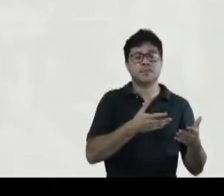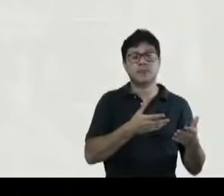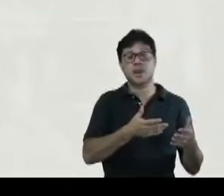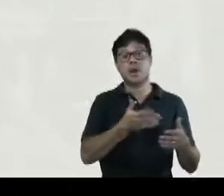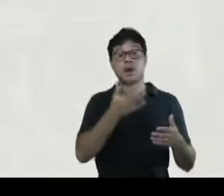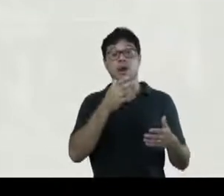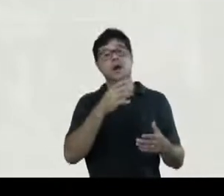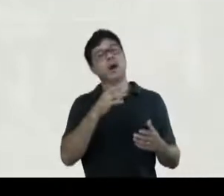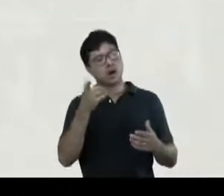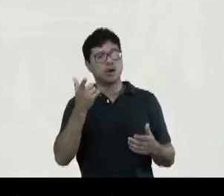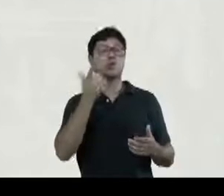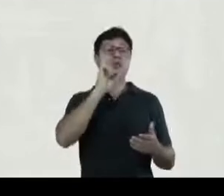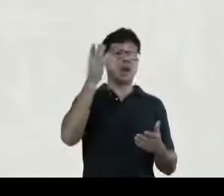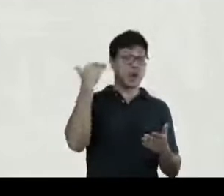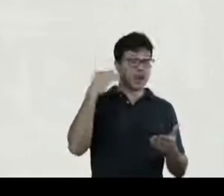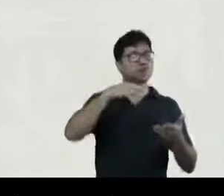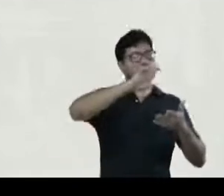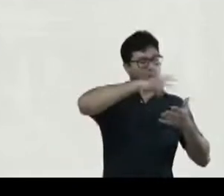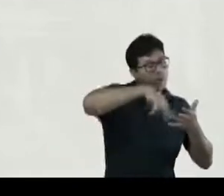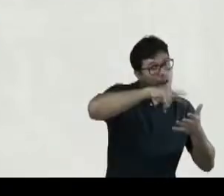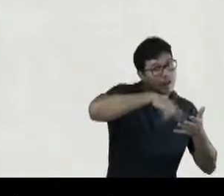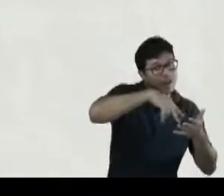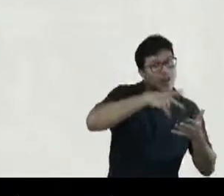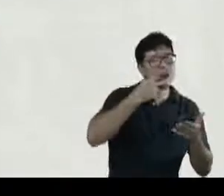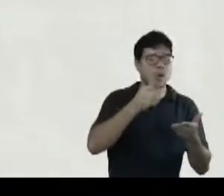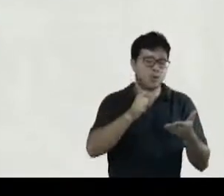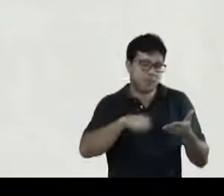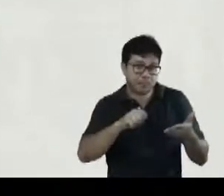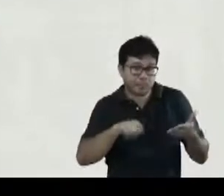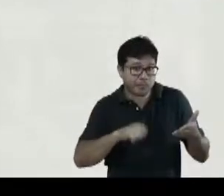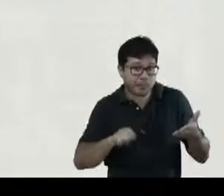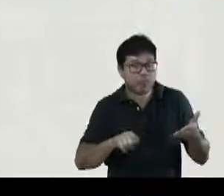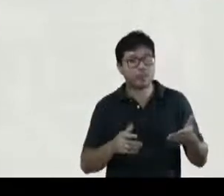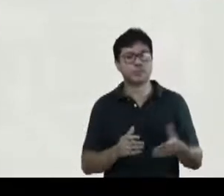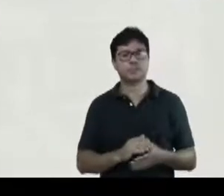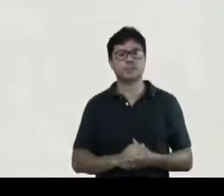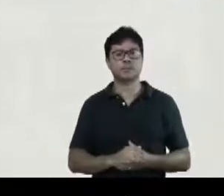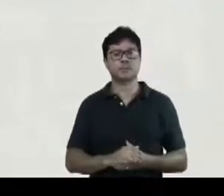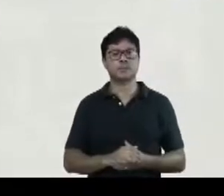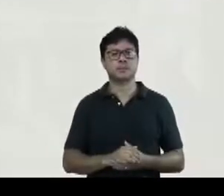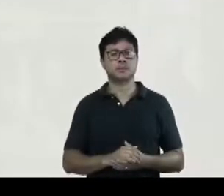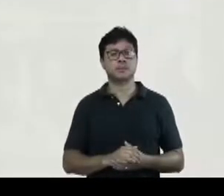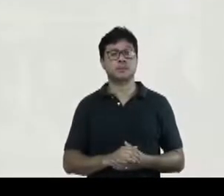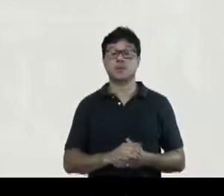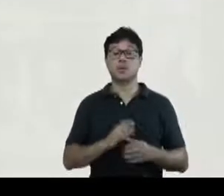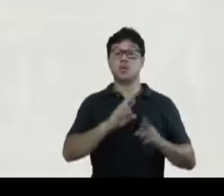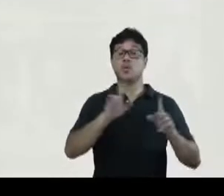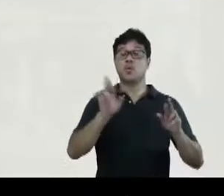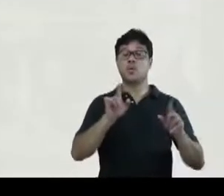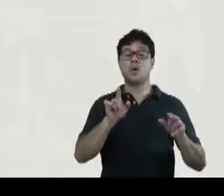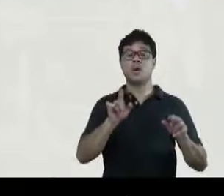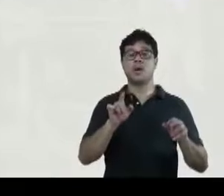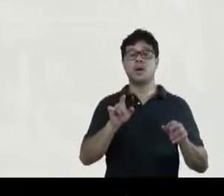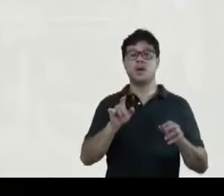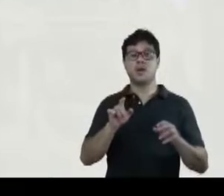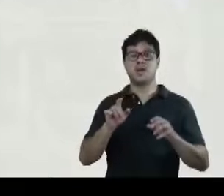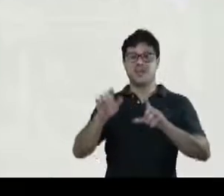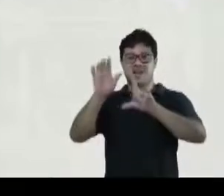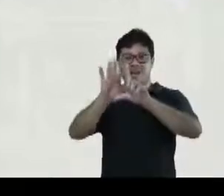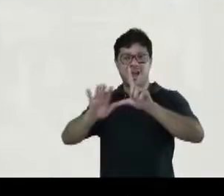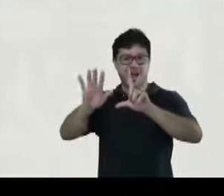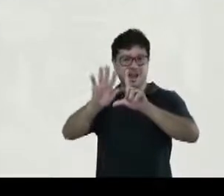einer Breite möglich, die früher undenkbar gewesen wäre. Gleichzeitig macht die rein maschinelle